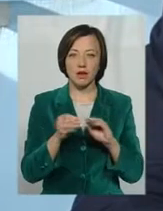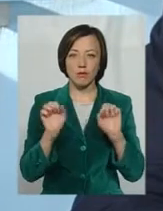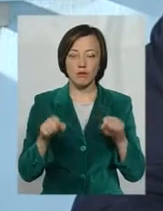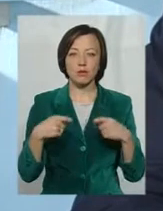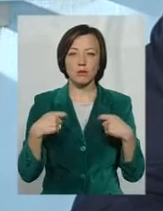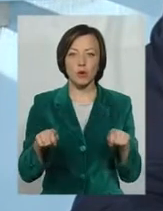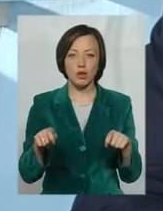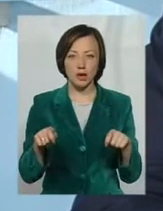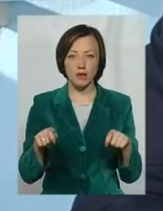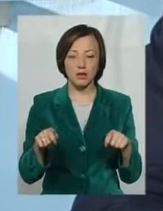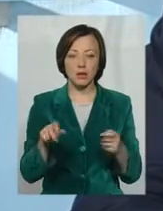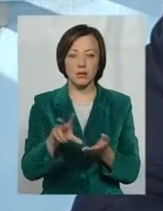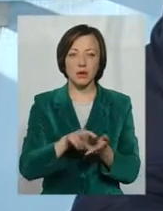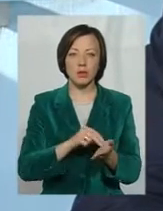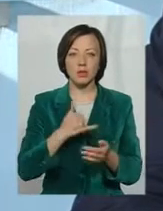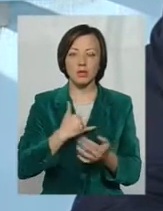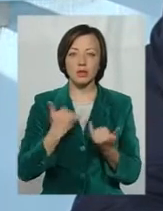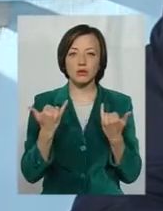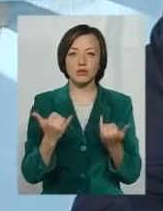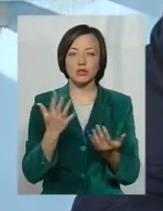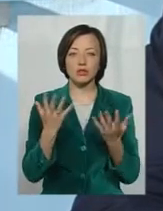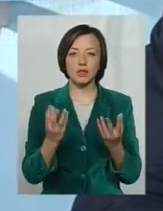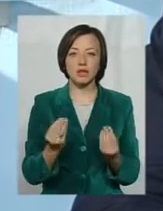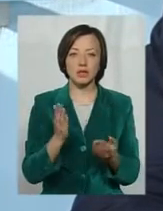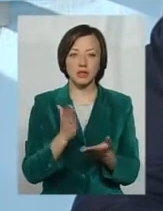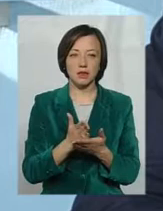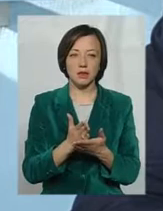продати. Приклад, у нас на сьогоднішній день